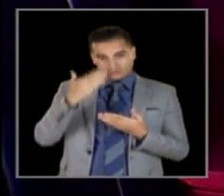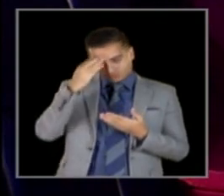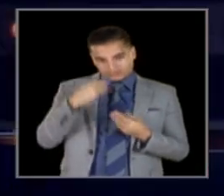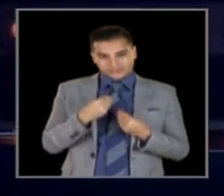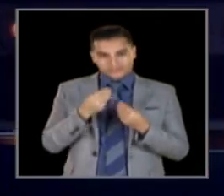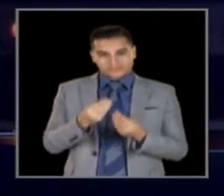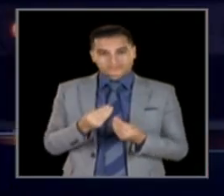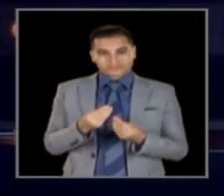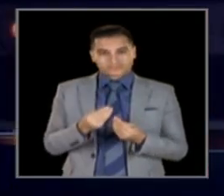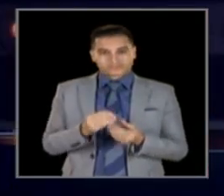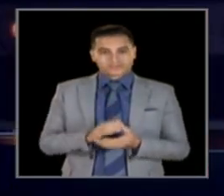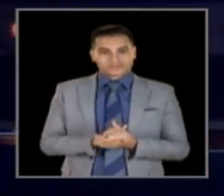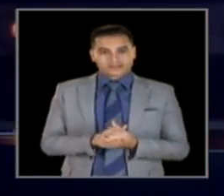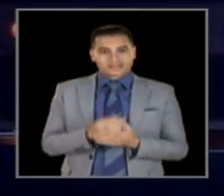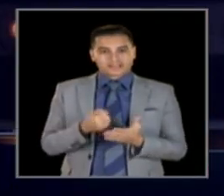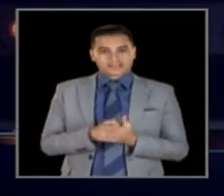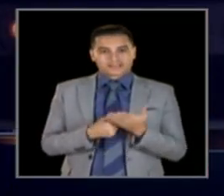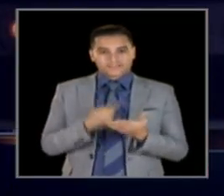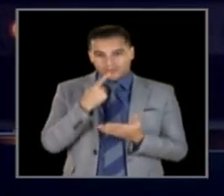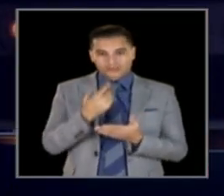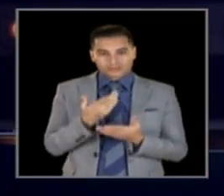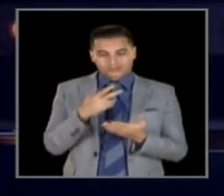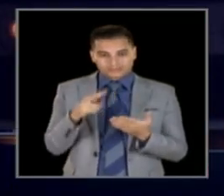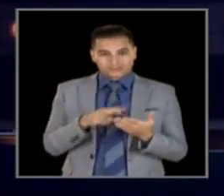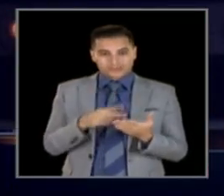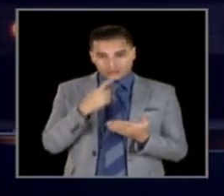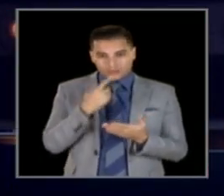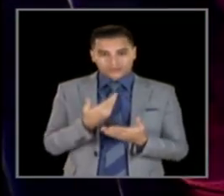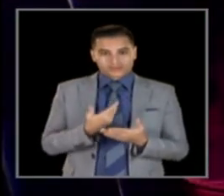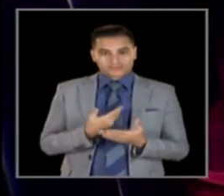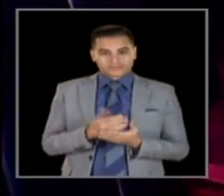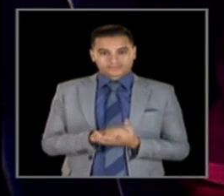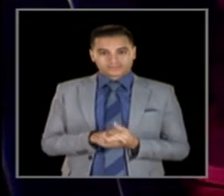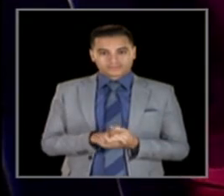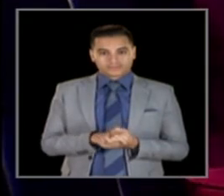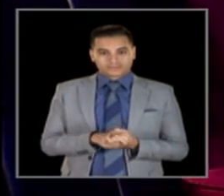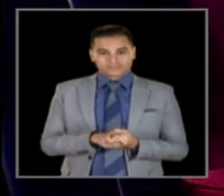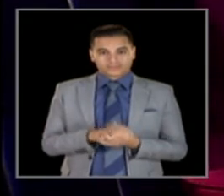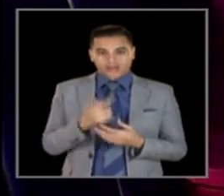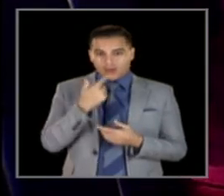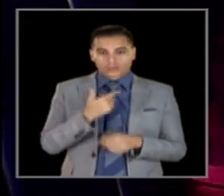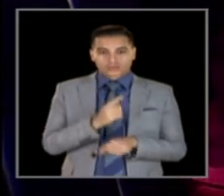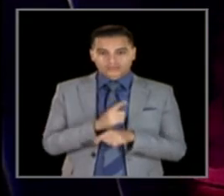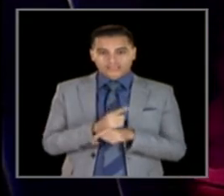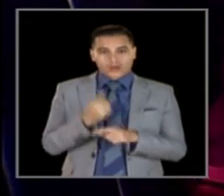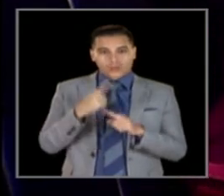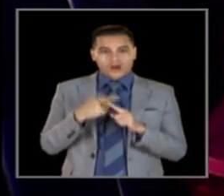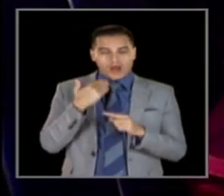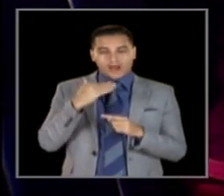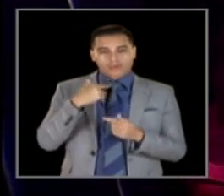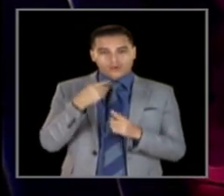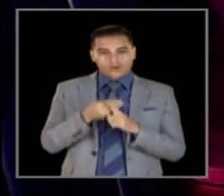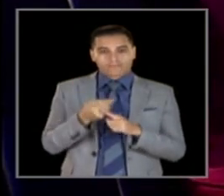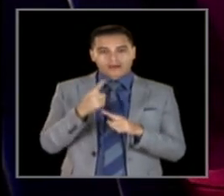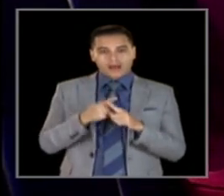أقدمه لحضرتك. جميل جدا. الإهداء ده بيقول إيه بقى؟ تقدري تقريلي؟ تفضلي. إلى أستاذي وقدوتي ومثلي الأعلى،